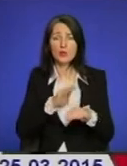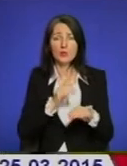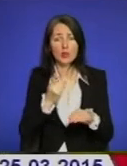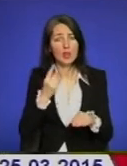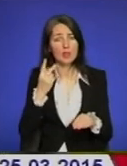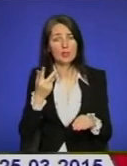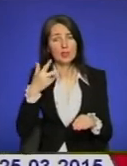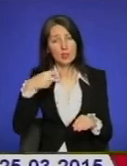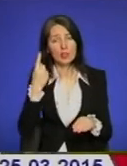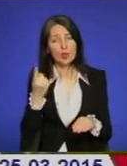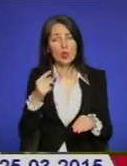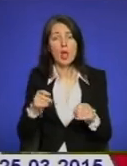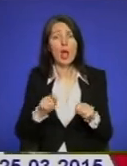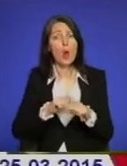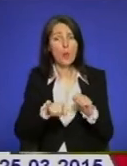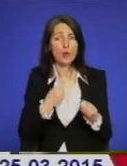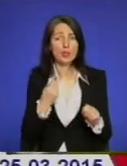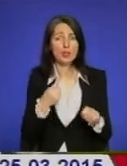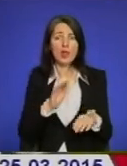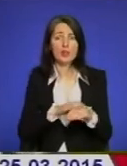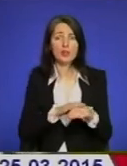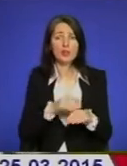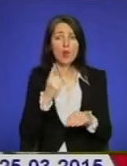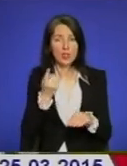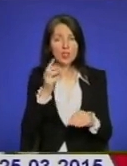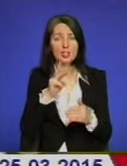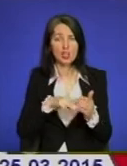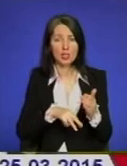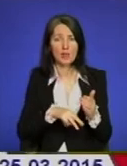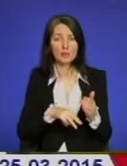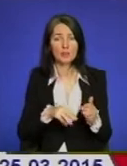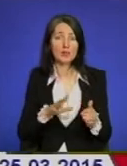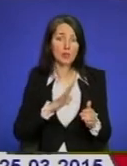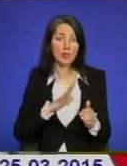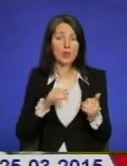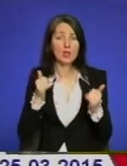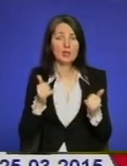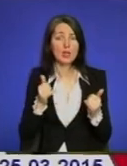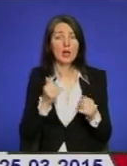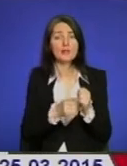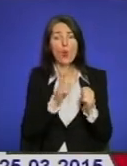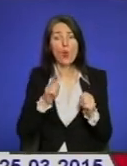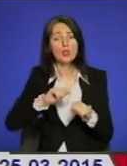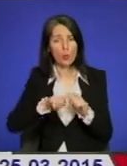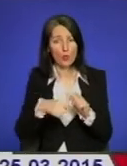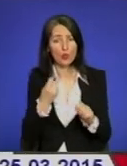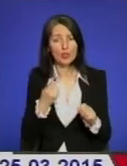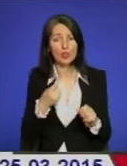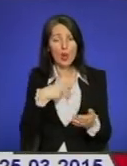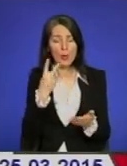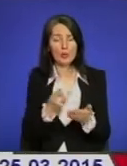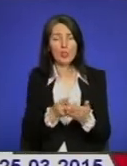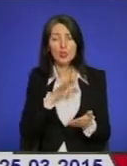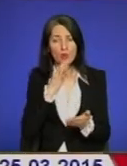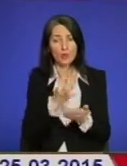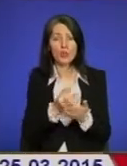чи 31 значить ну фактично один штраф не був і все зараз За кожне порушення передбачена